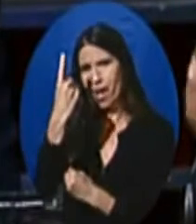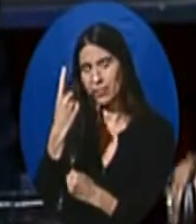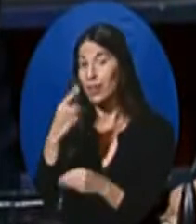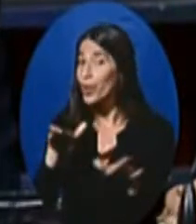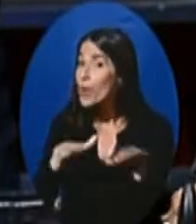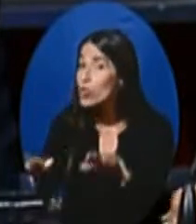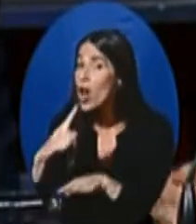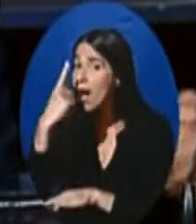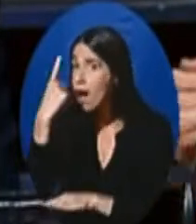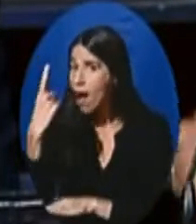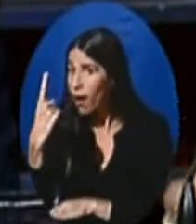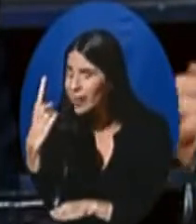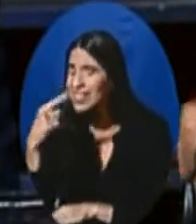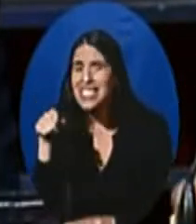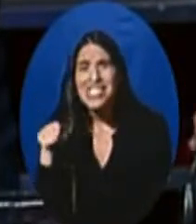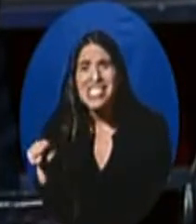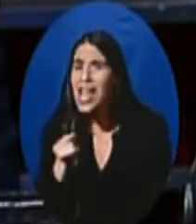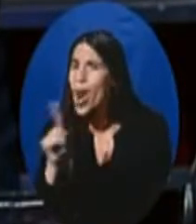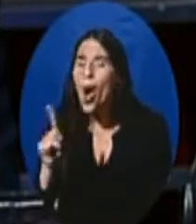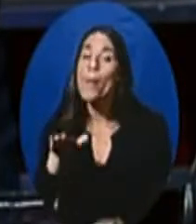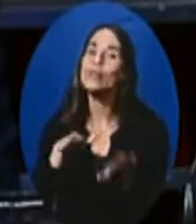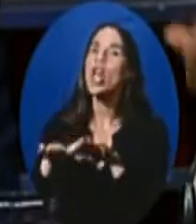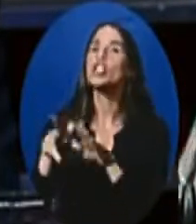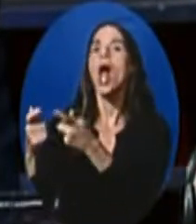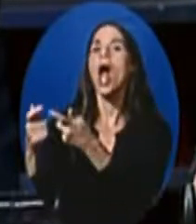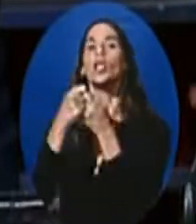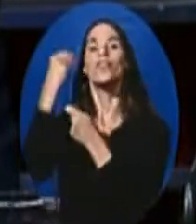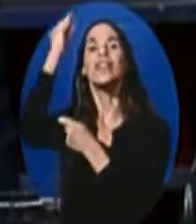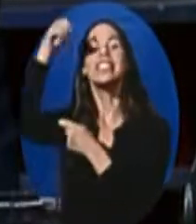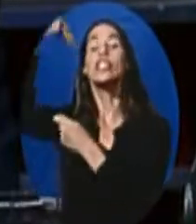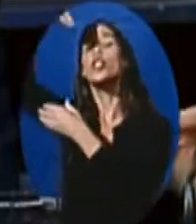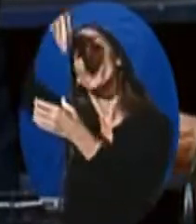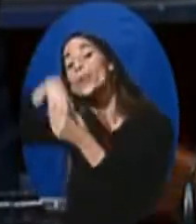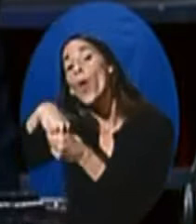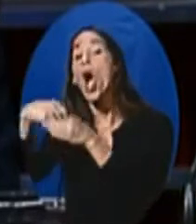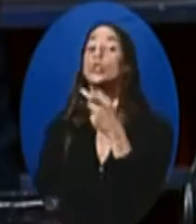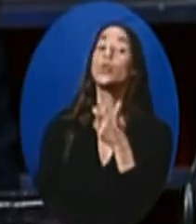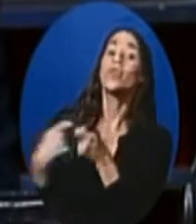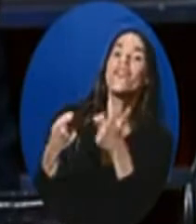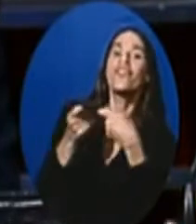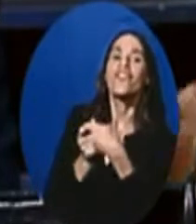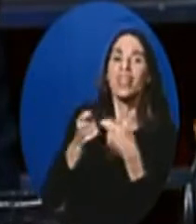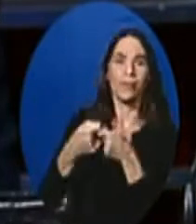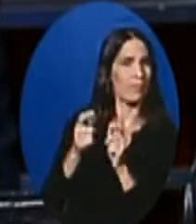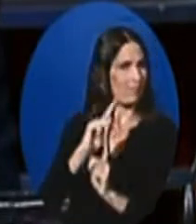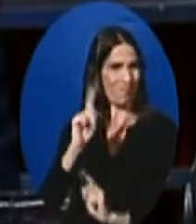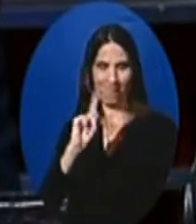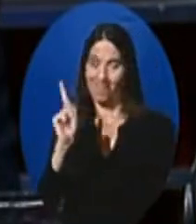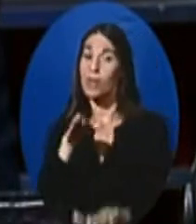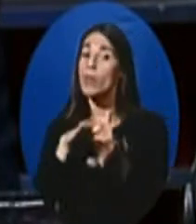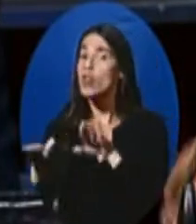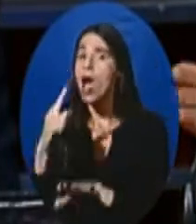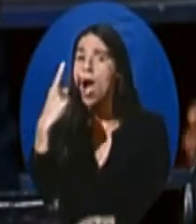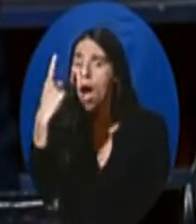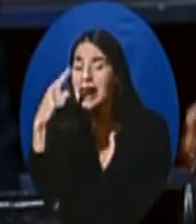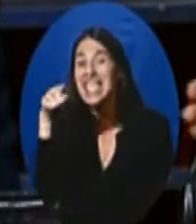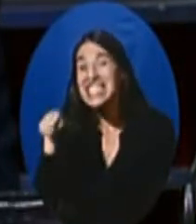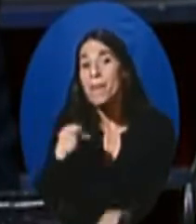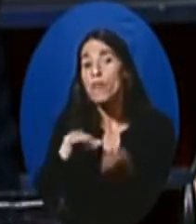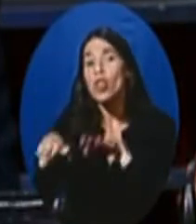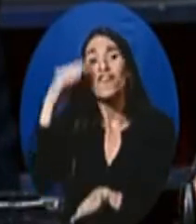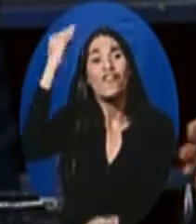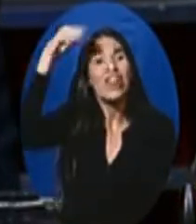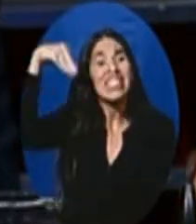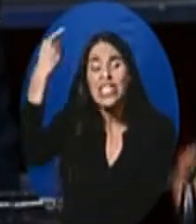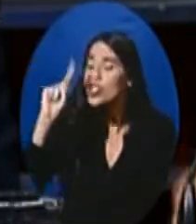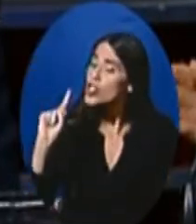שממשלה אחת, זה לא ממשלה של רשות פלסטינית שבתוכה יש שותפים נוספים, אלא ממשלה אחת זה ממשלה